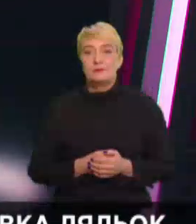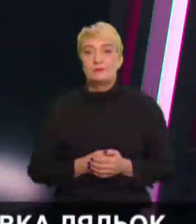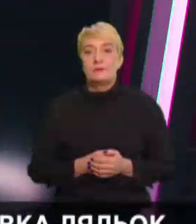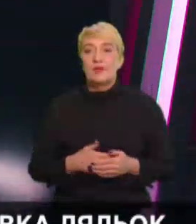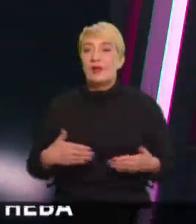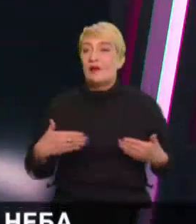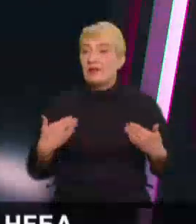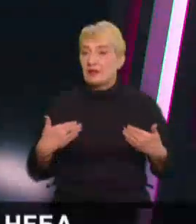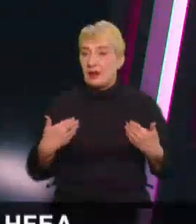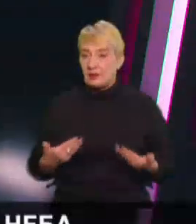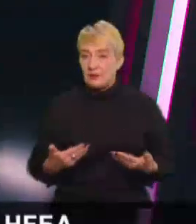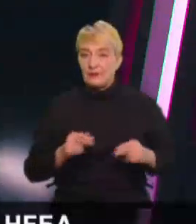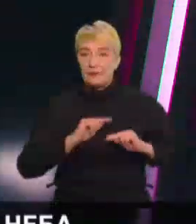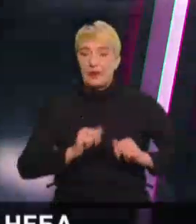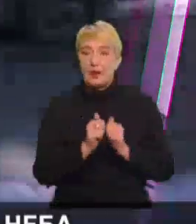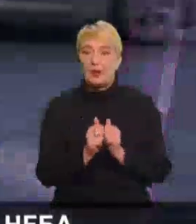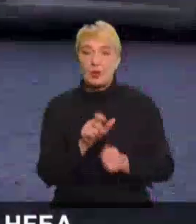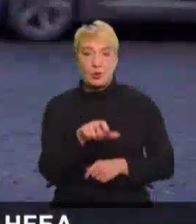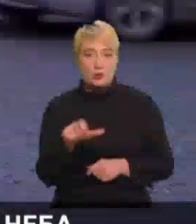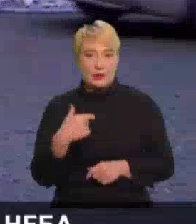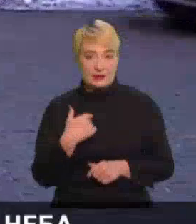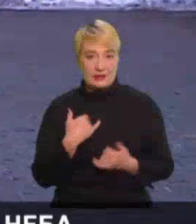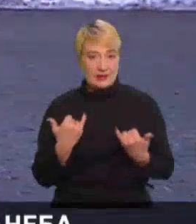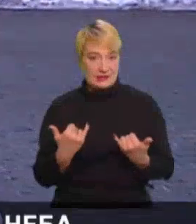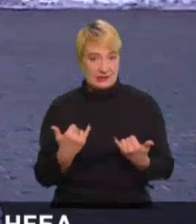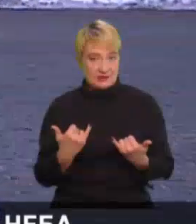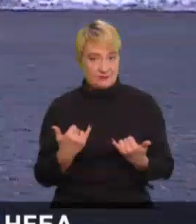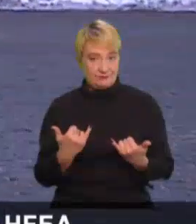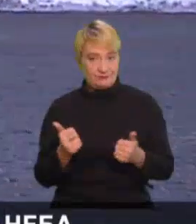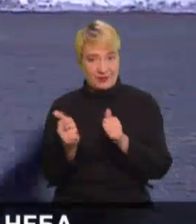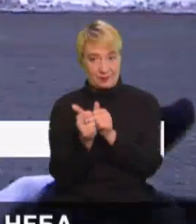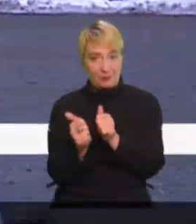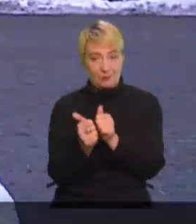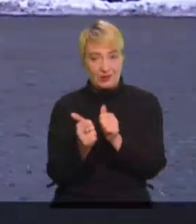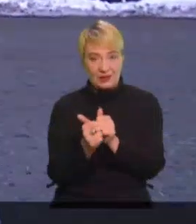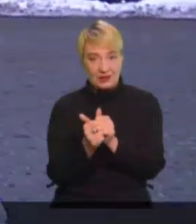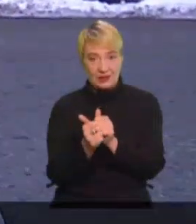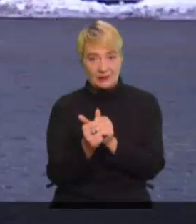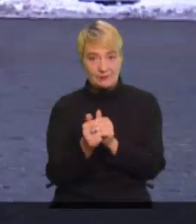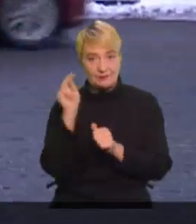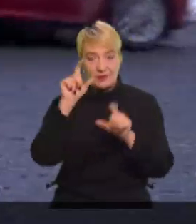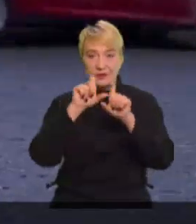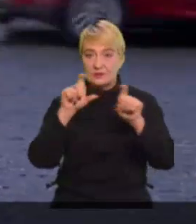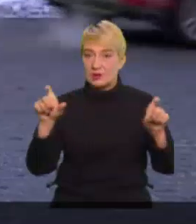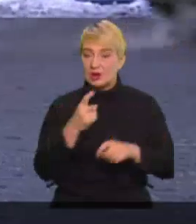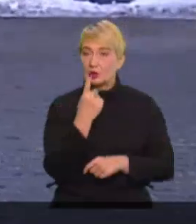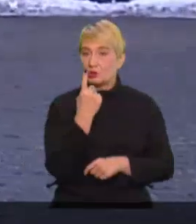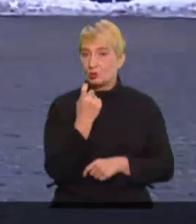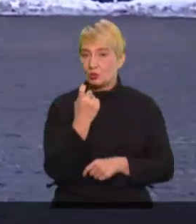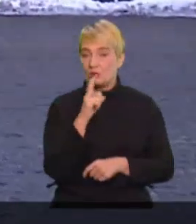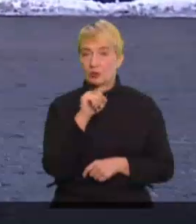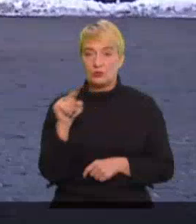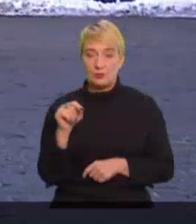Вітаю, колеги. Насправді, я перебуваю біля ліцею номер 100 на Подолі. Називається так Поділ. Ситуація тут досить